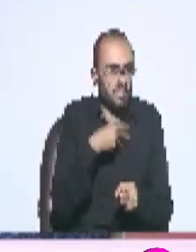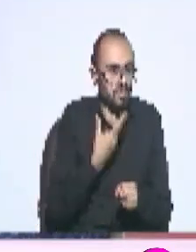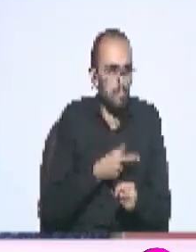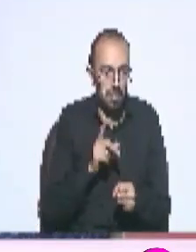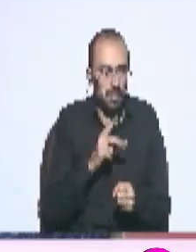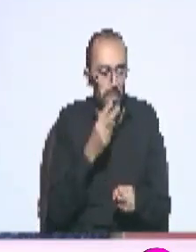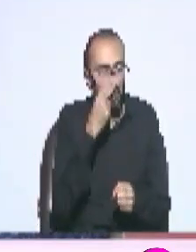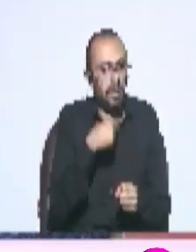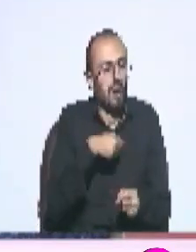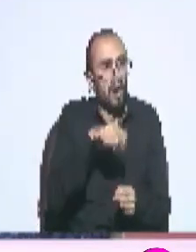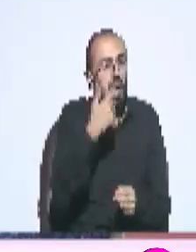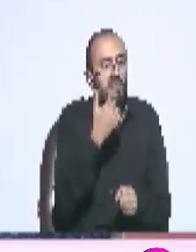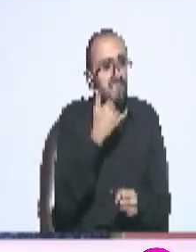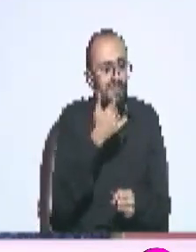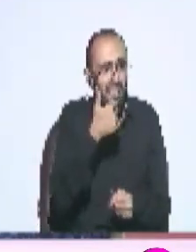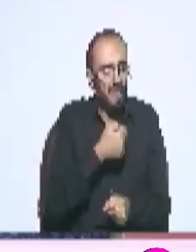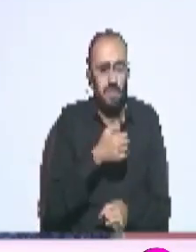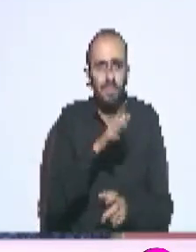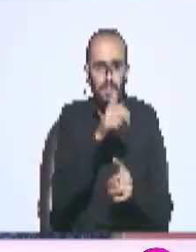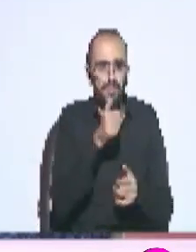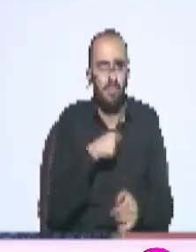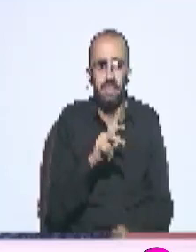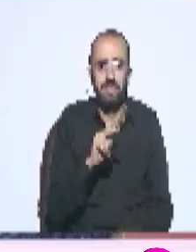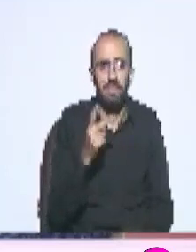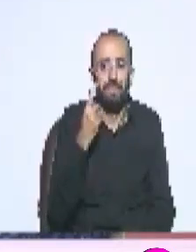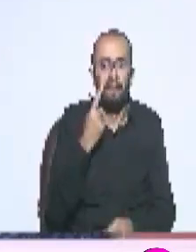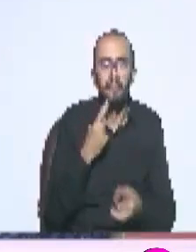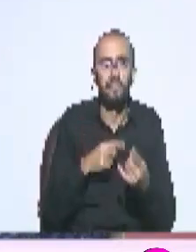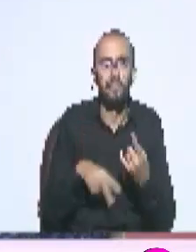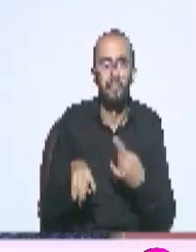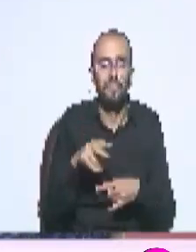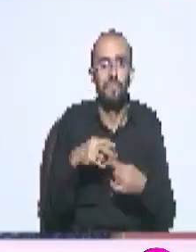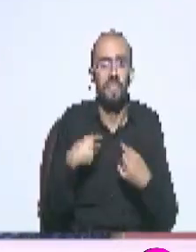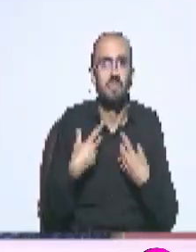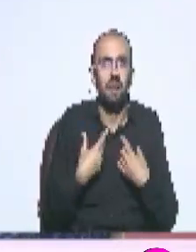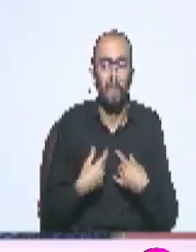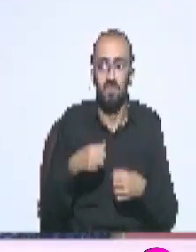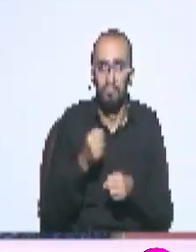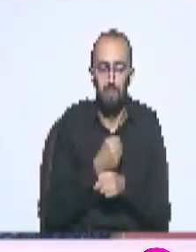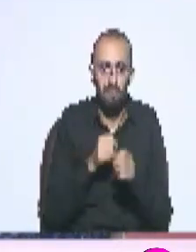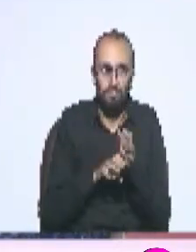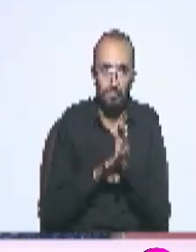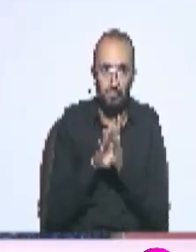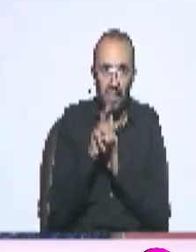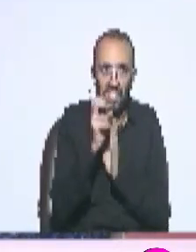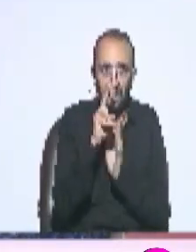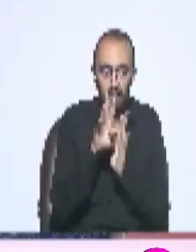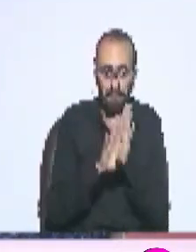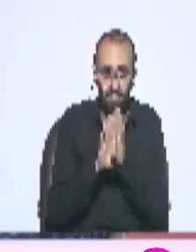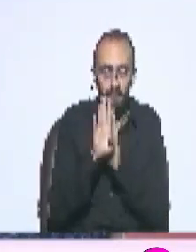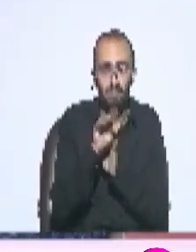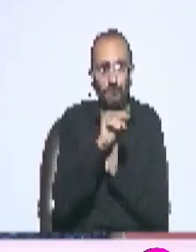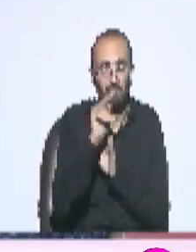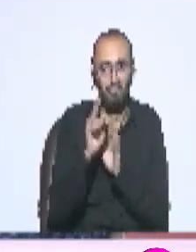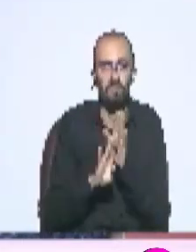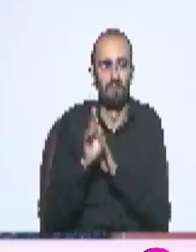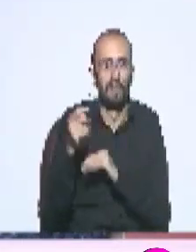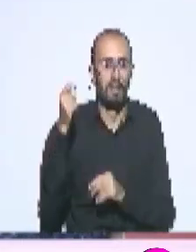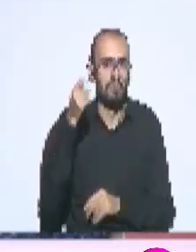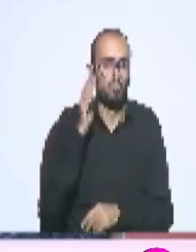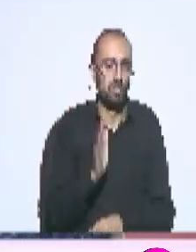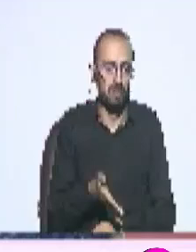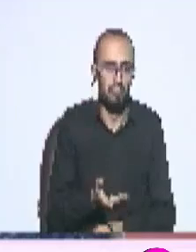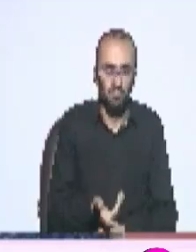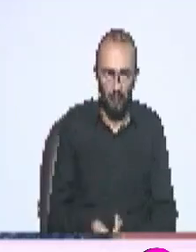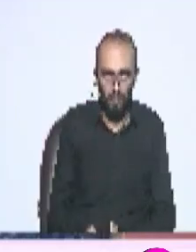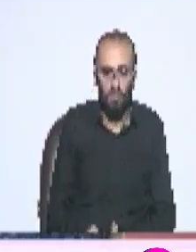فكره دي احد الحاجات اللي الشركات الكبيره النهارده بتحاول تهايتي لما بينزلوا حاجات على السوشيال ميديا ليهم ان هم